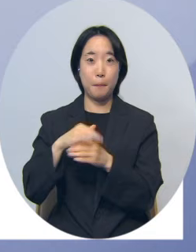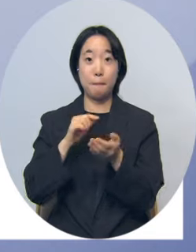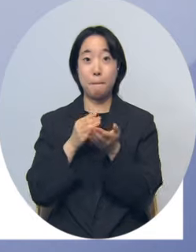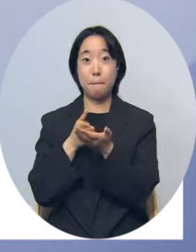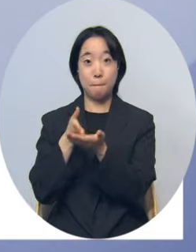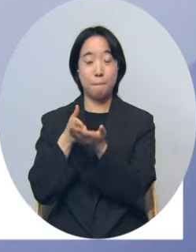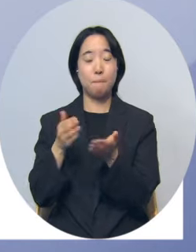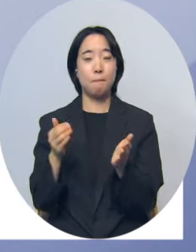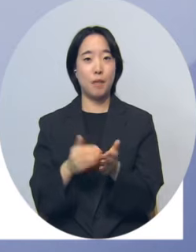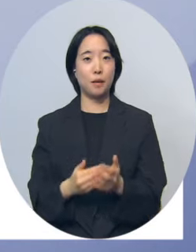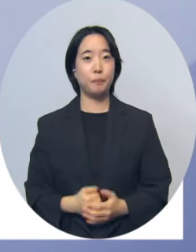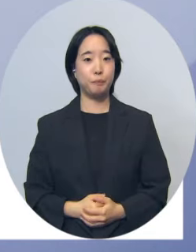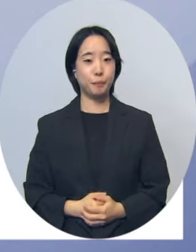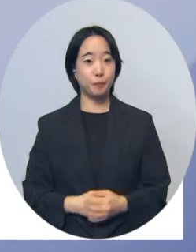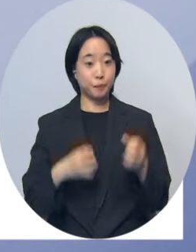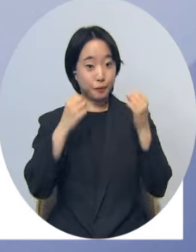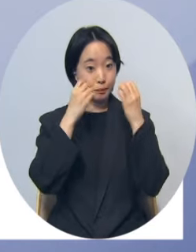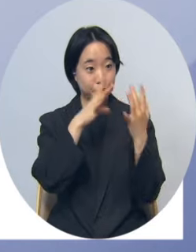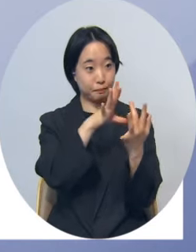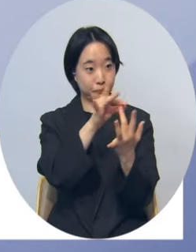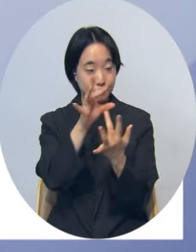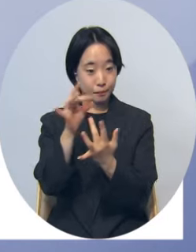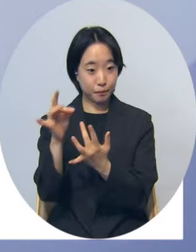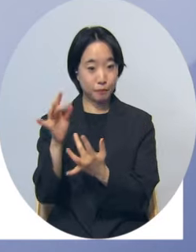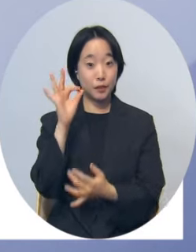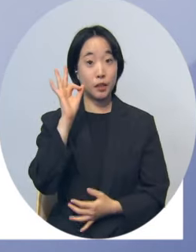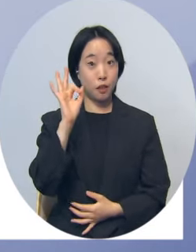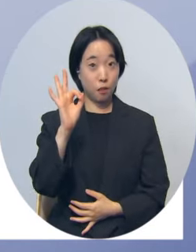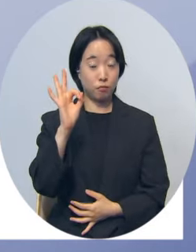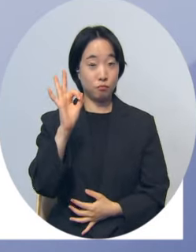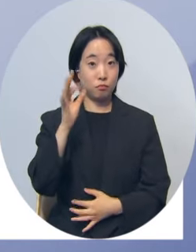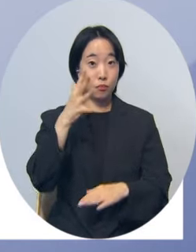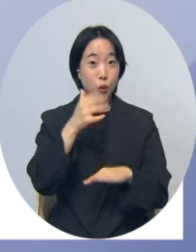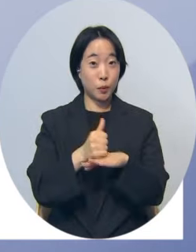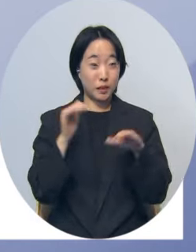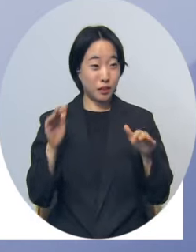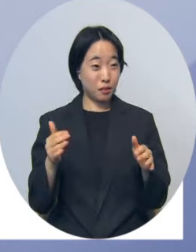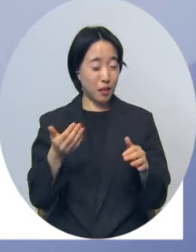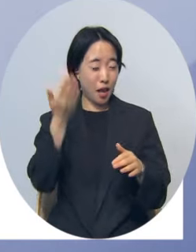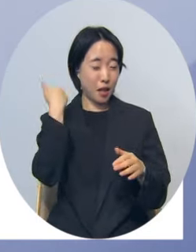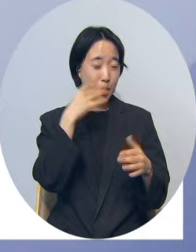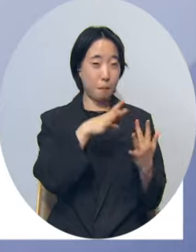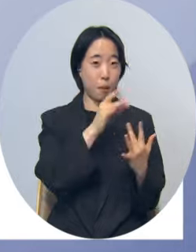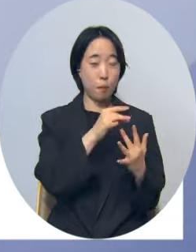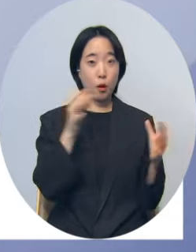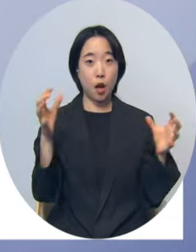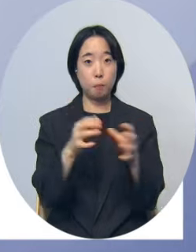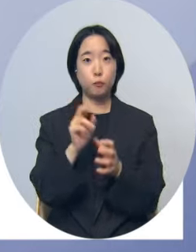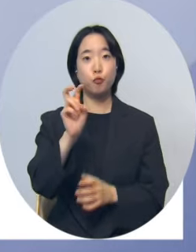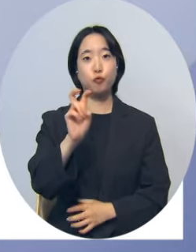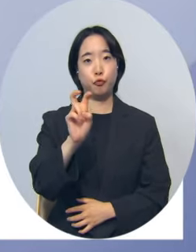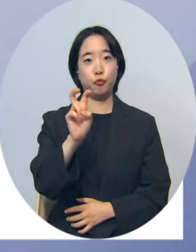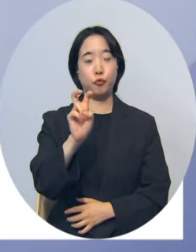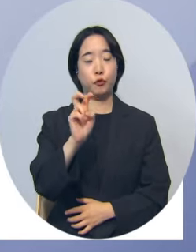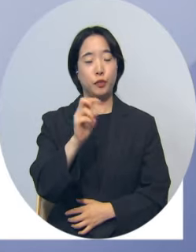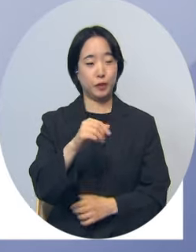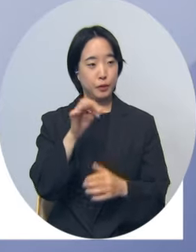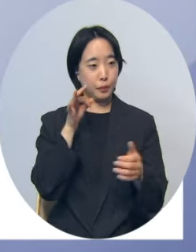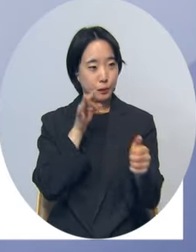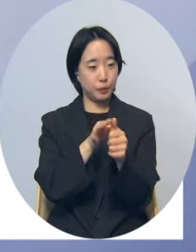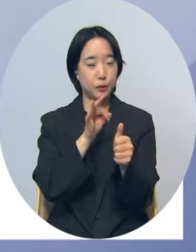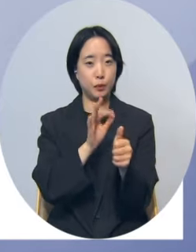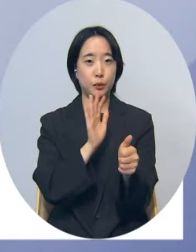지정되어 20개의 글로컬 대학이 혁신 선도 대학으로서 지역과 대학의 동반 성장의